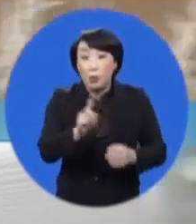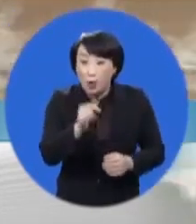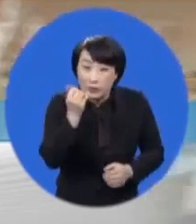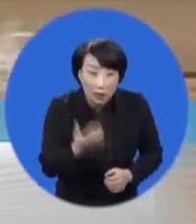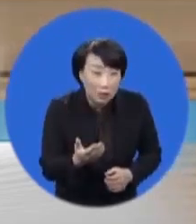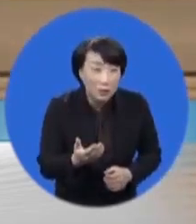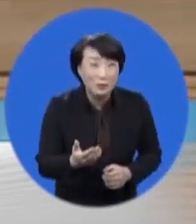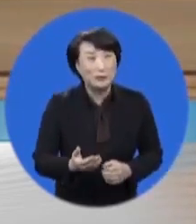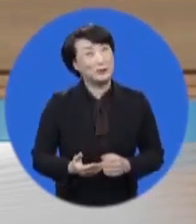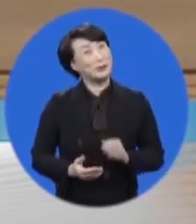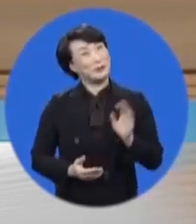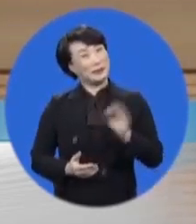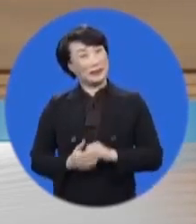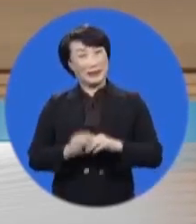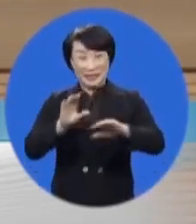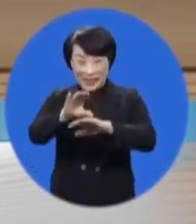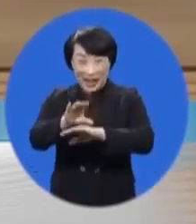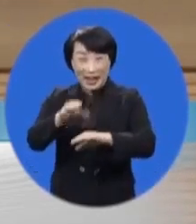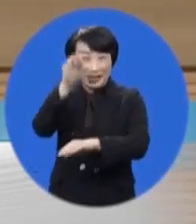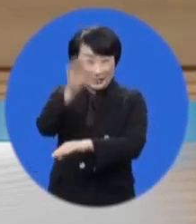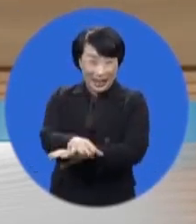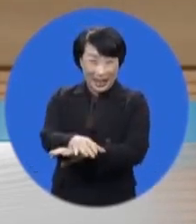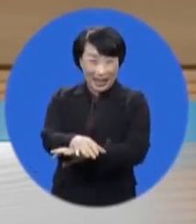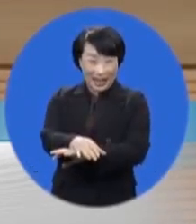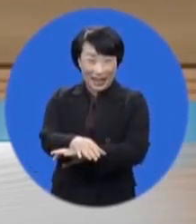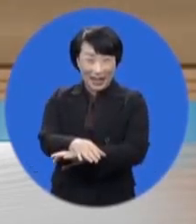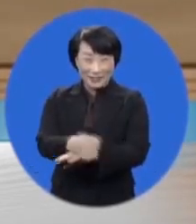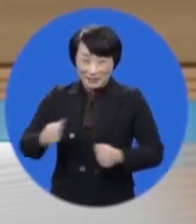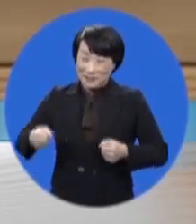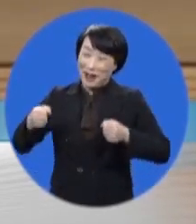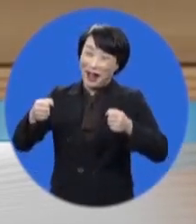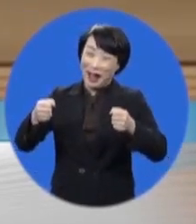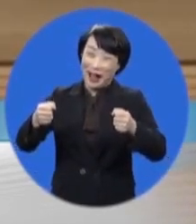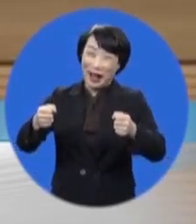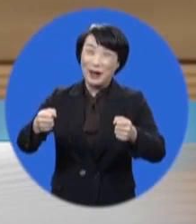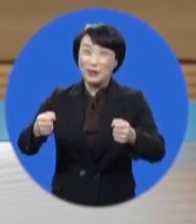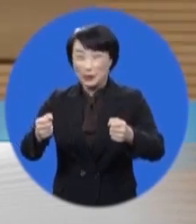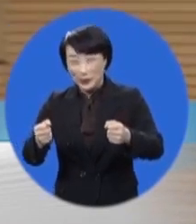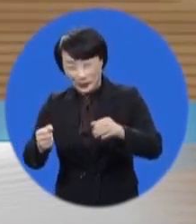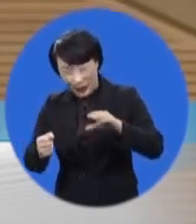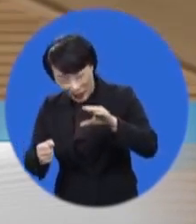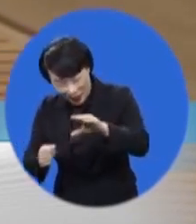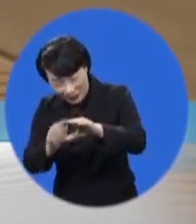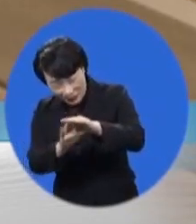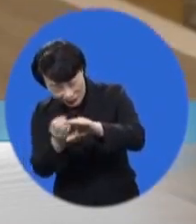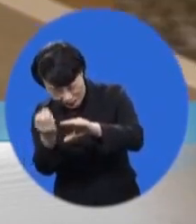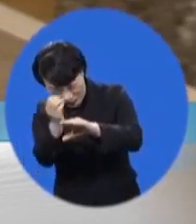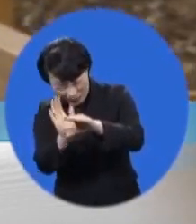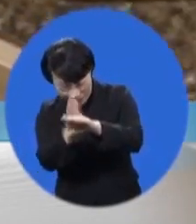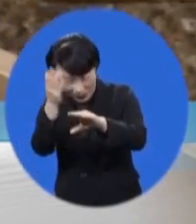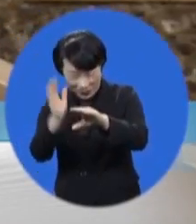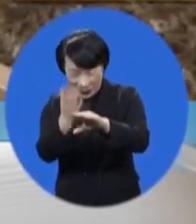있어요? 예, 자동차도 새것을 삽니다. 이야, 새차다. 참